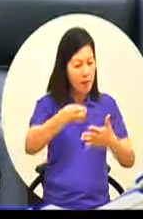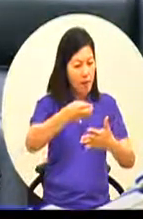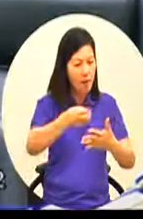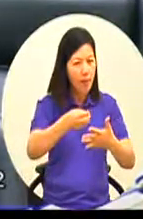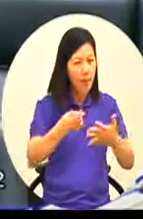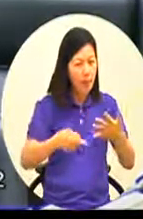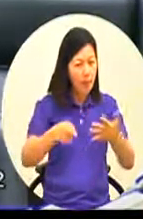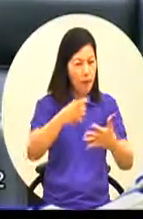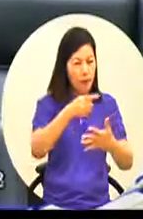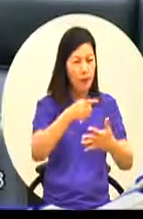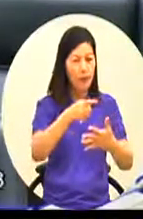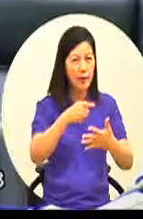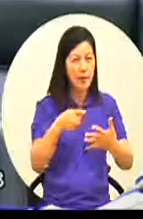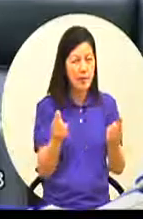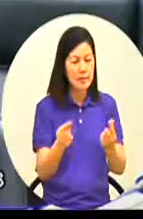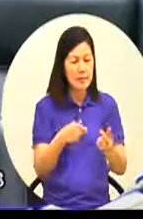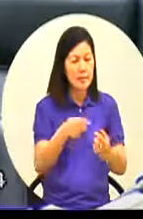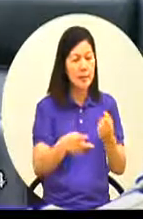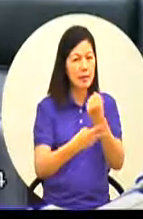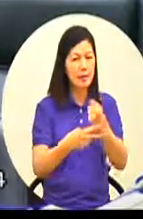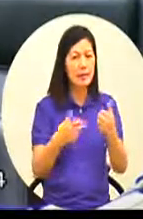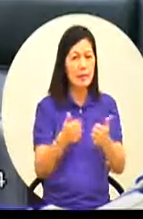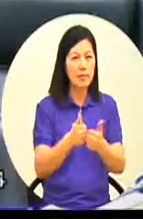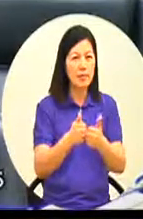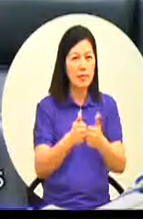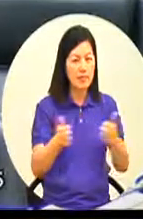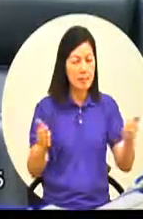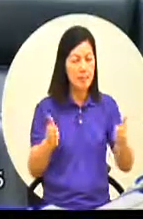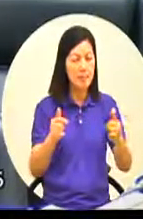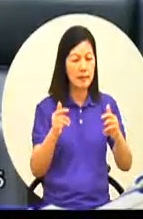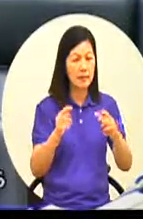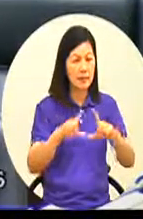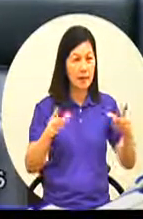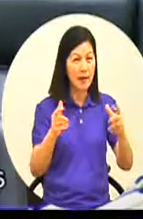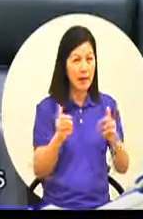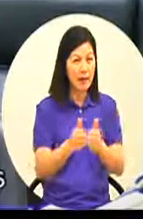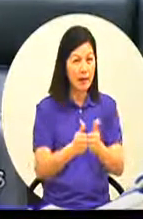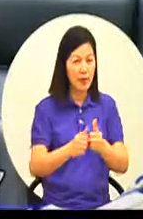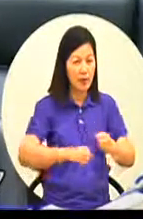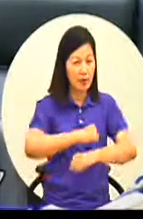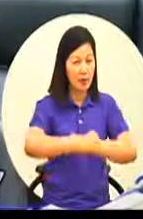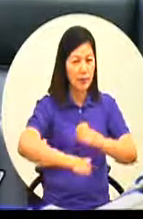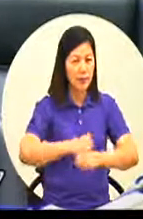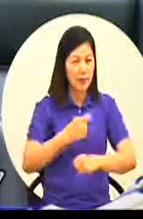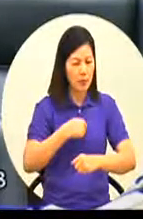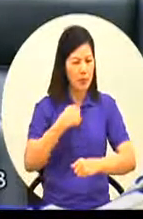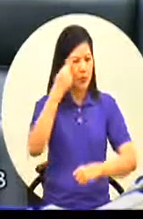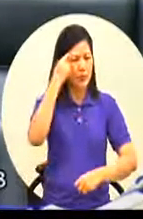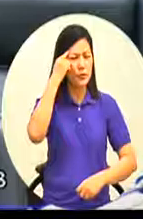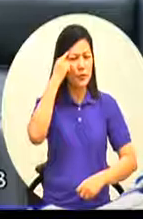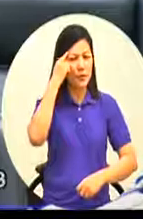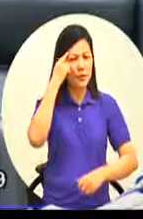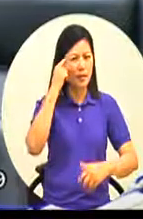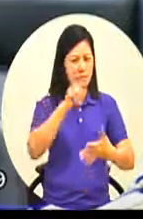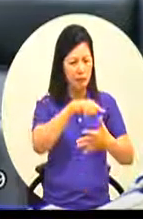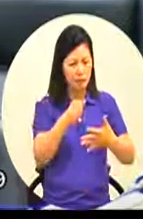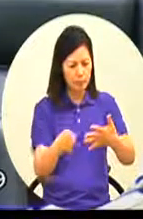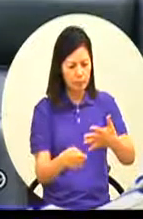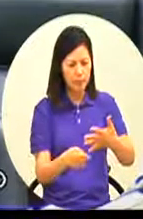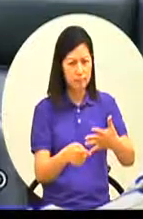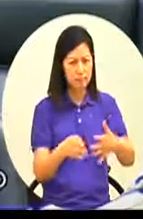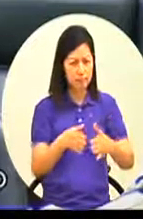但是我认为像这种里民大会这么重要的一个活动啊，我觉得是应该由上往下，是